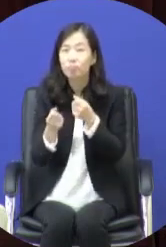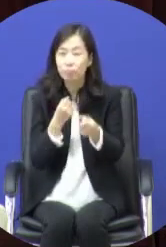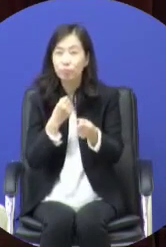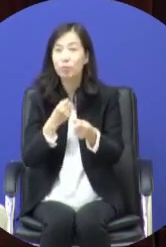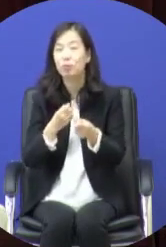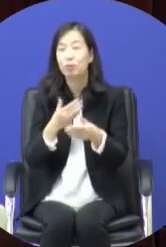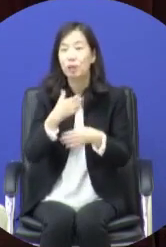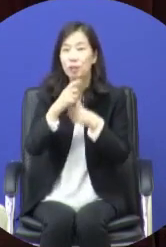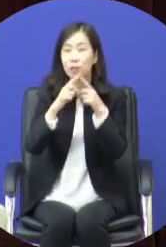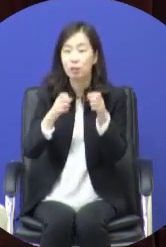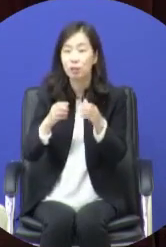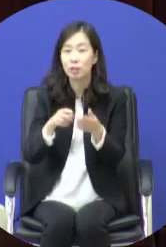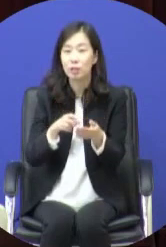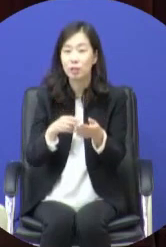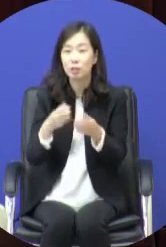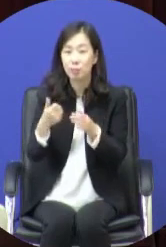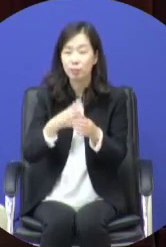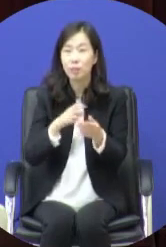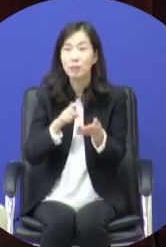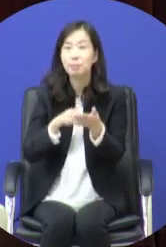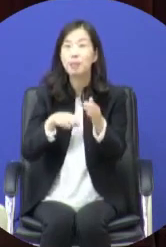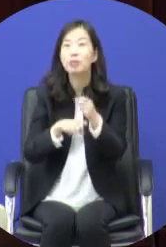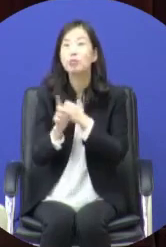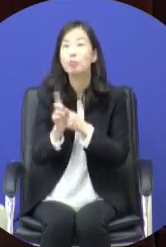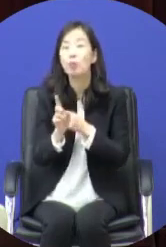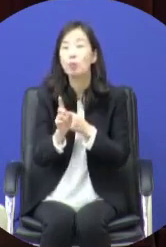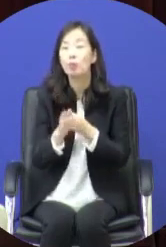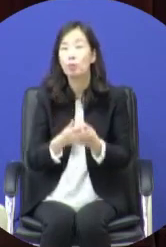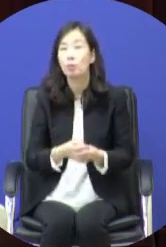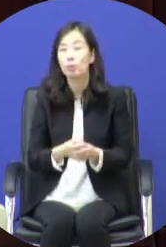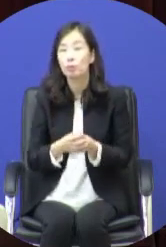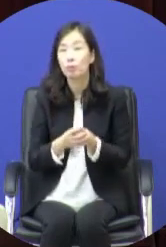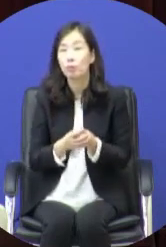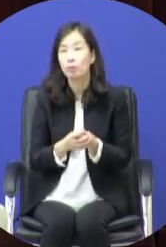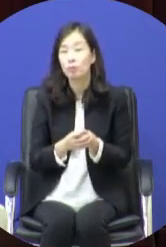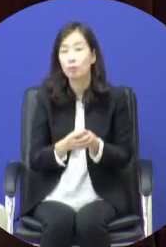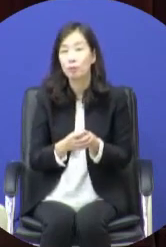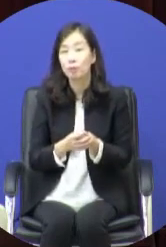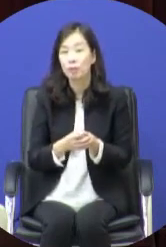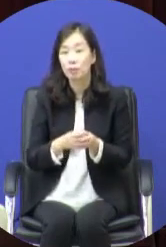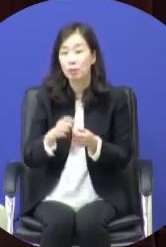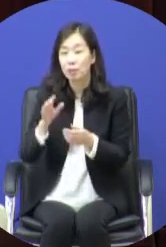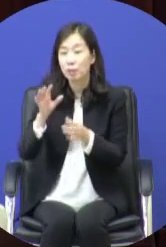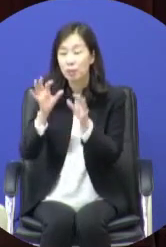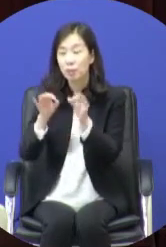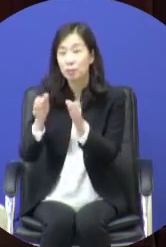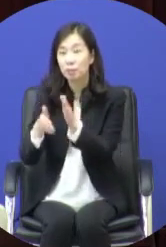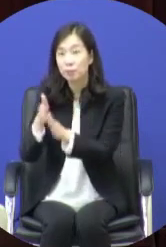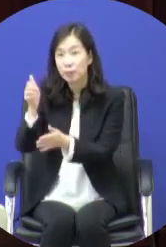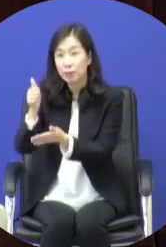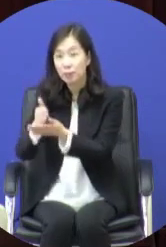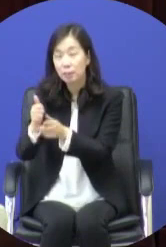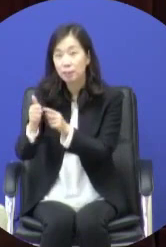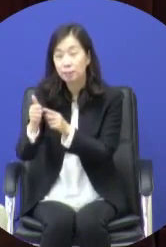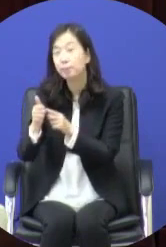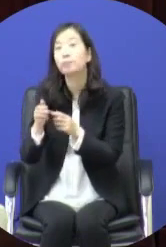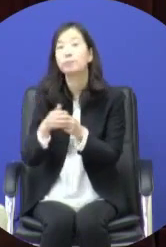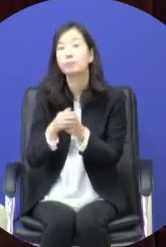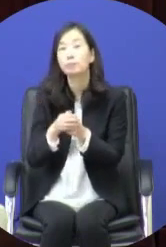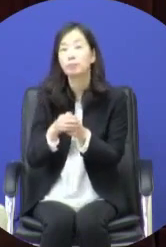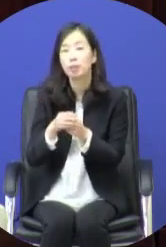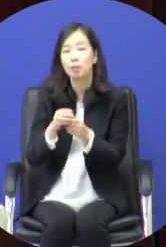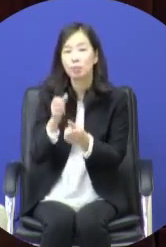올 급한 이유는 무엇이었을까요? 김보라 시장은 친히 브리핑까지 했고 서로